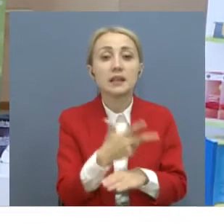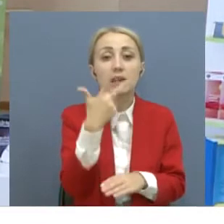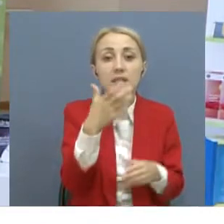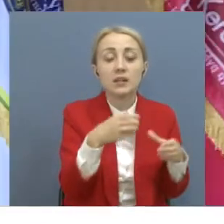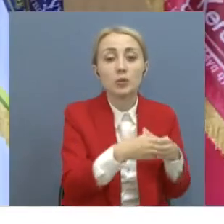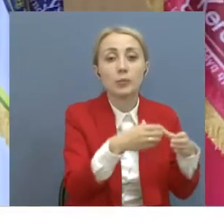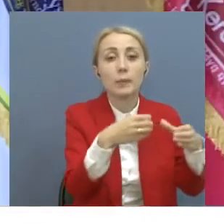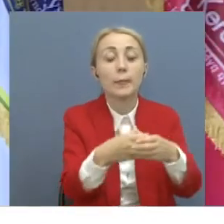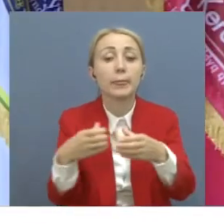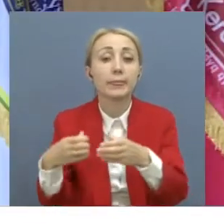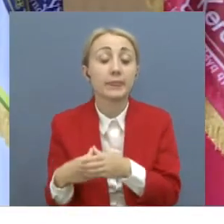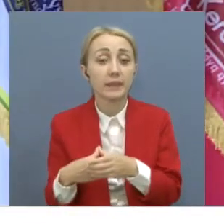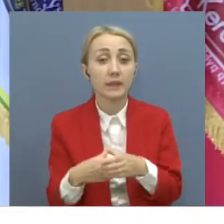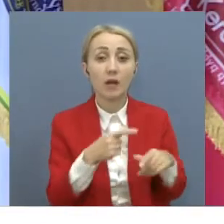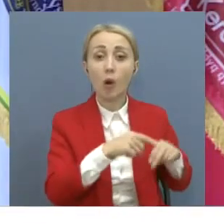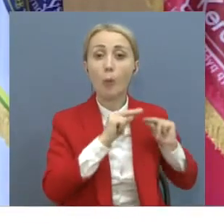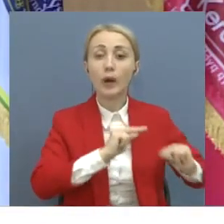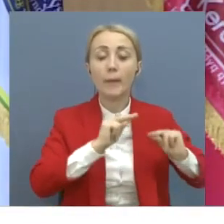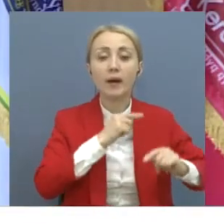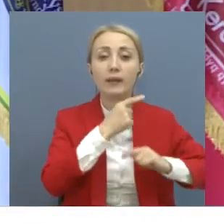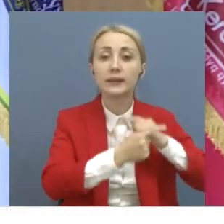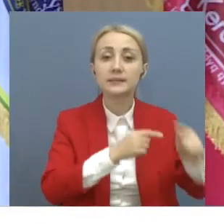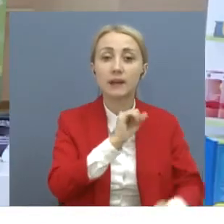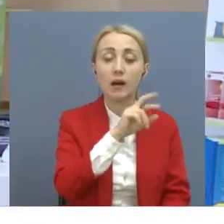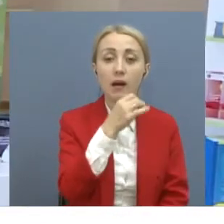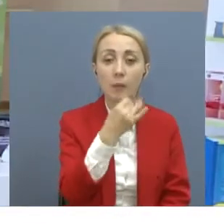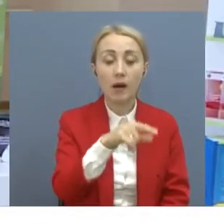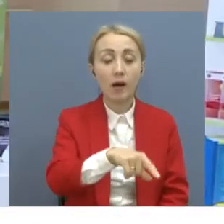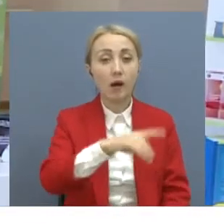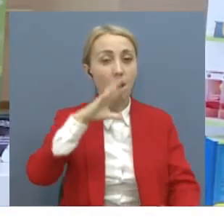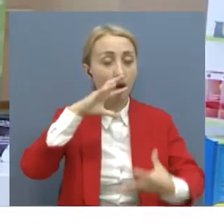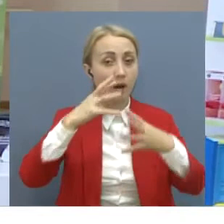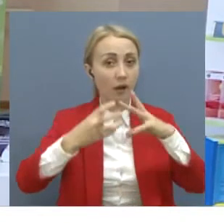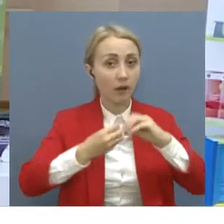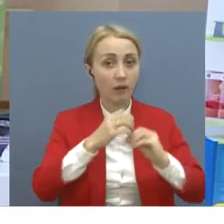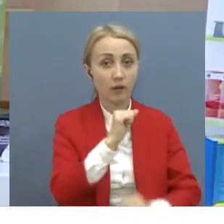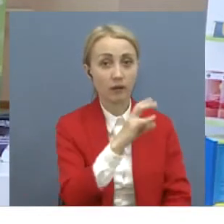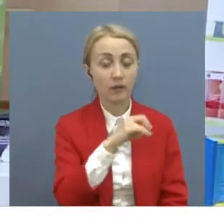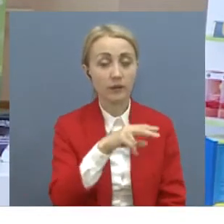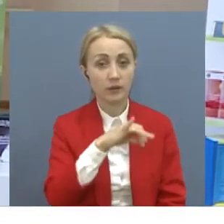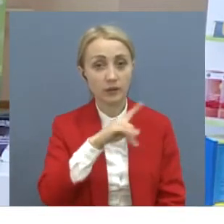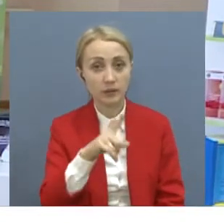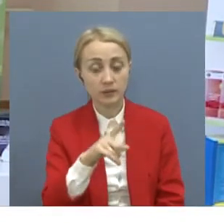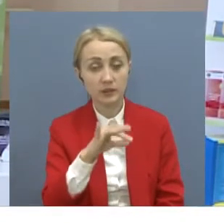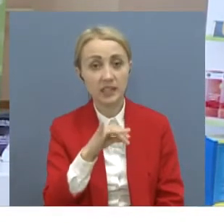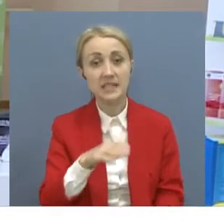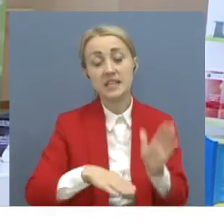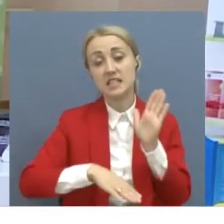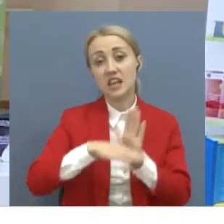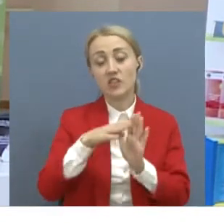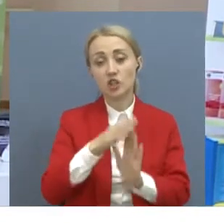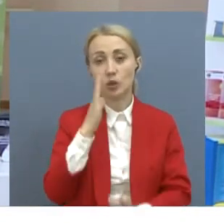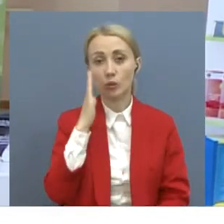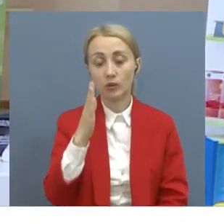үшін, надандыққа ембеу үшін, басқа да осындай мәдени тәртіпті болу үшін біз осы жаңа